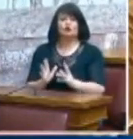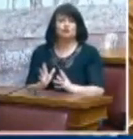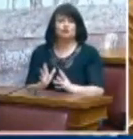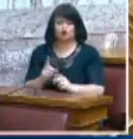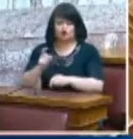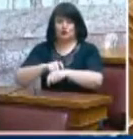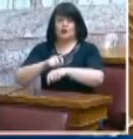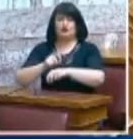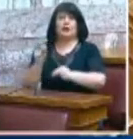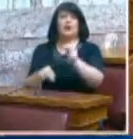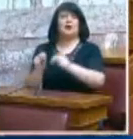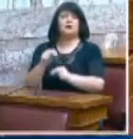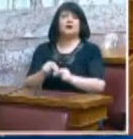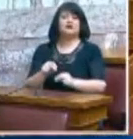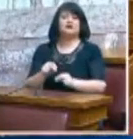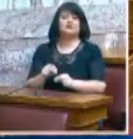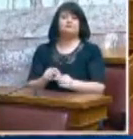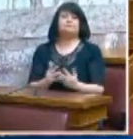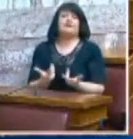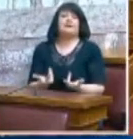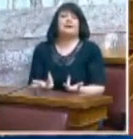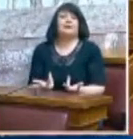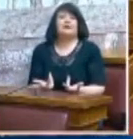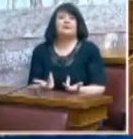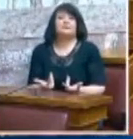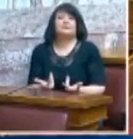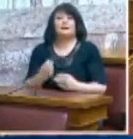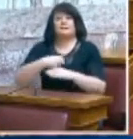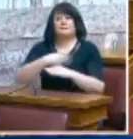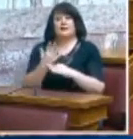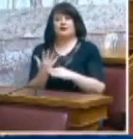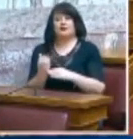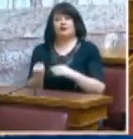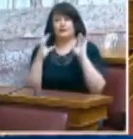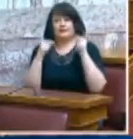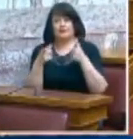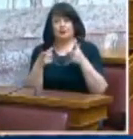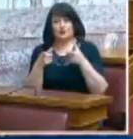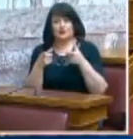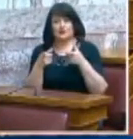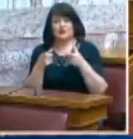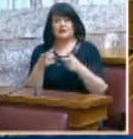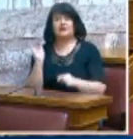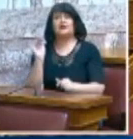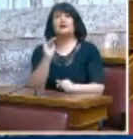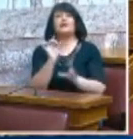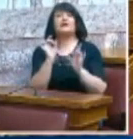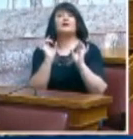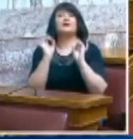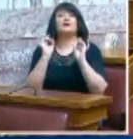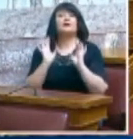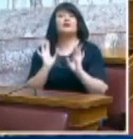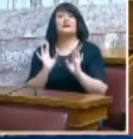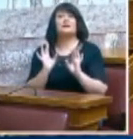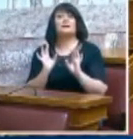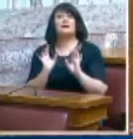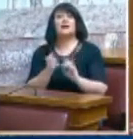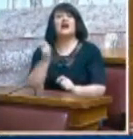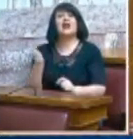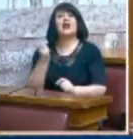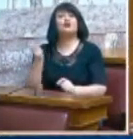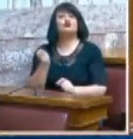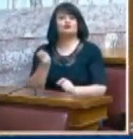εκλογές. Δηλαδή, το ΠΑΣΟΚ και η Νέα Δημοκρατία δεν ρώτησαν κανέναν όταν δημιούργησαν το χρέος.